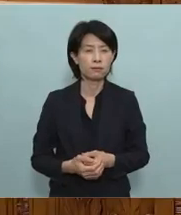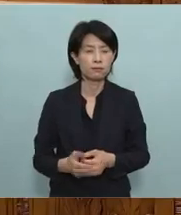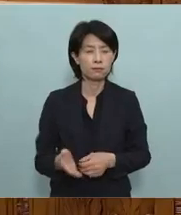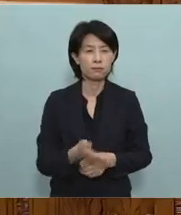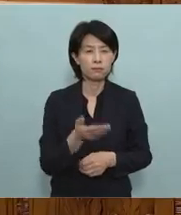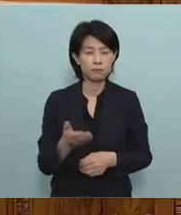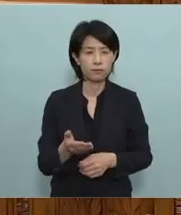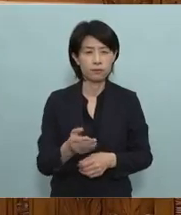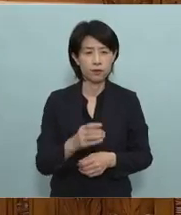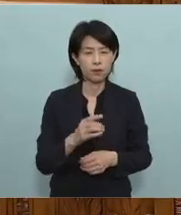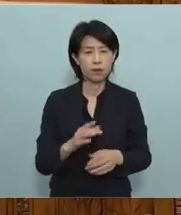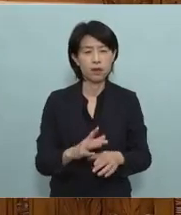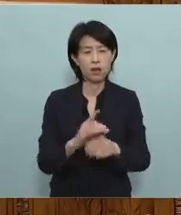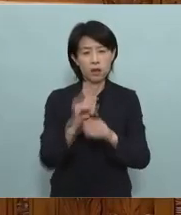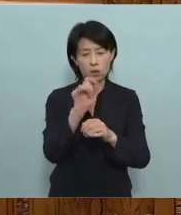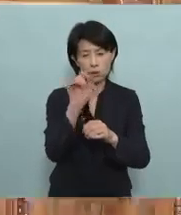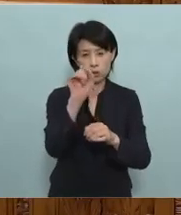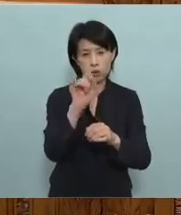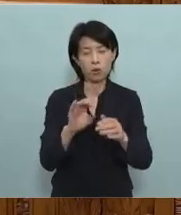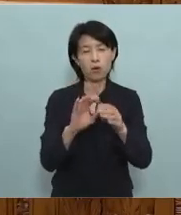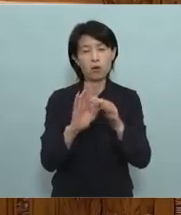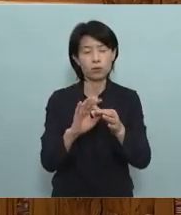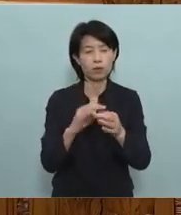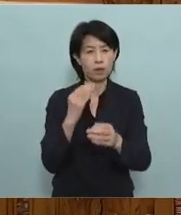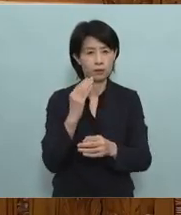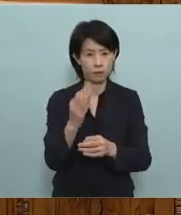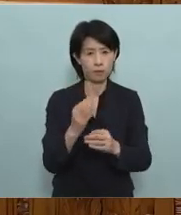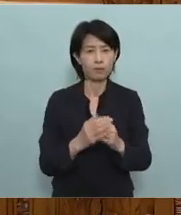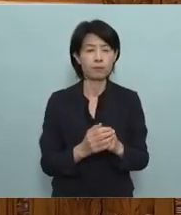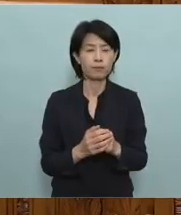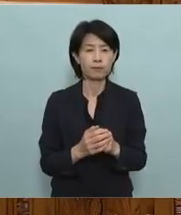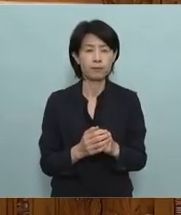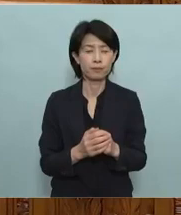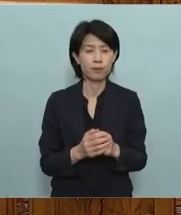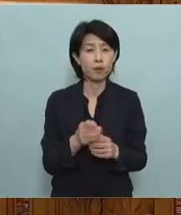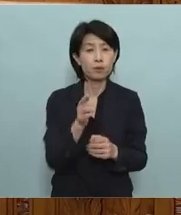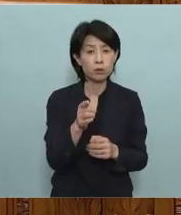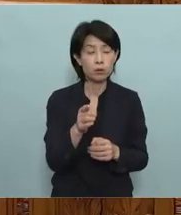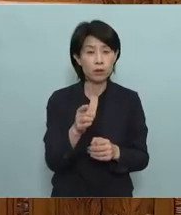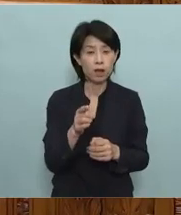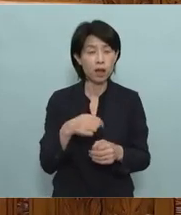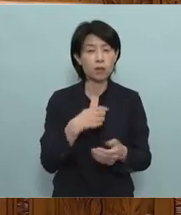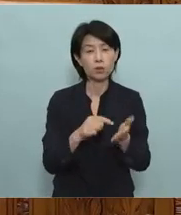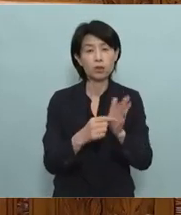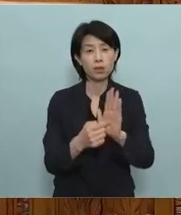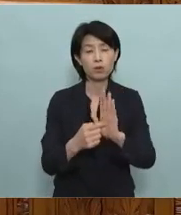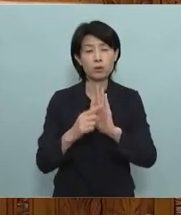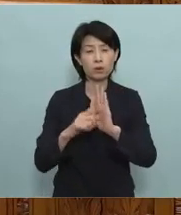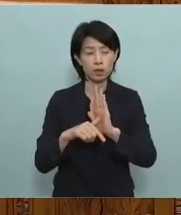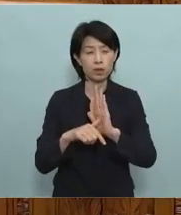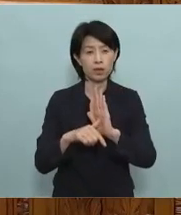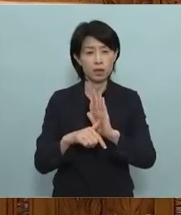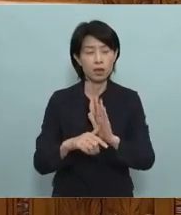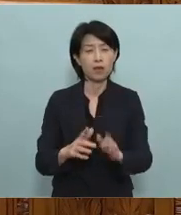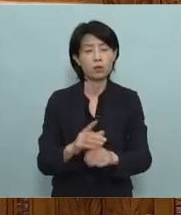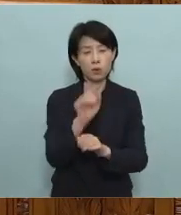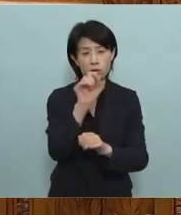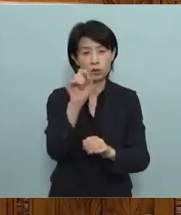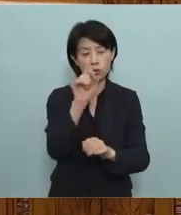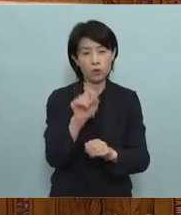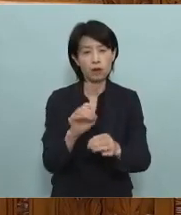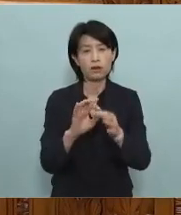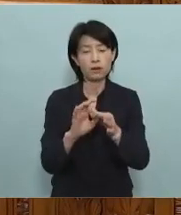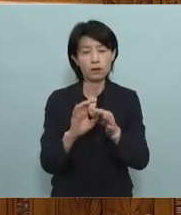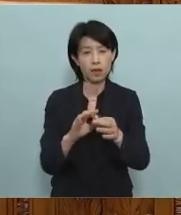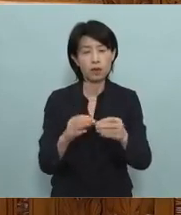次に、旧統一教会問題についてお尋ねします。総理は所信表明の中で、統一教会問題に関し、